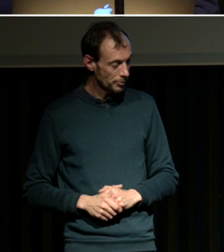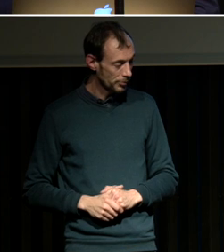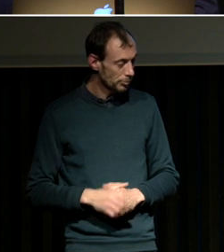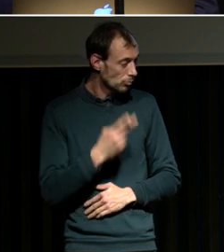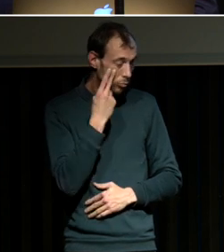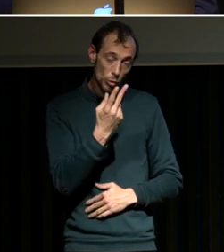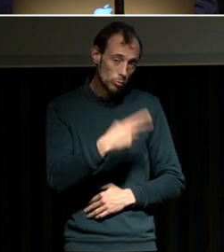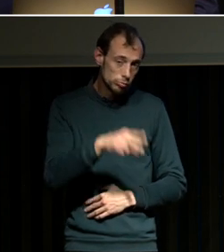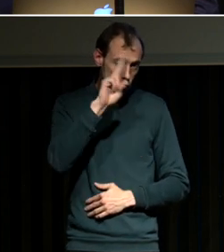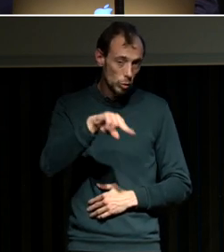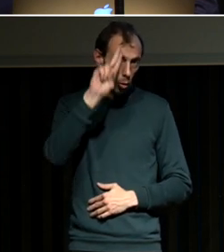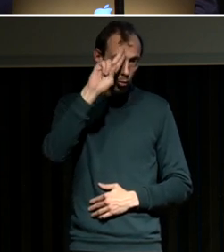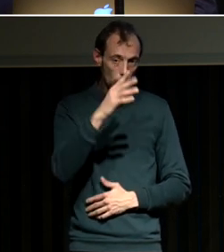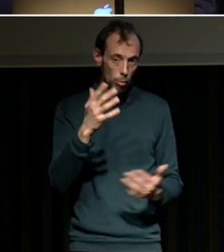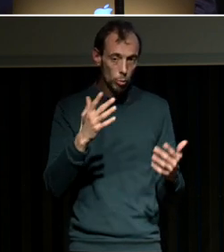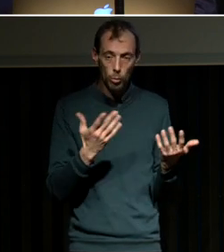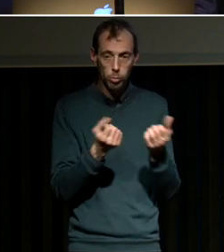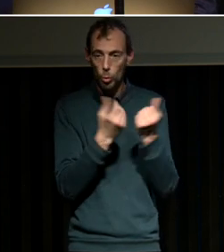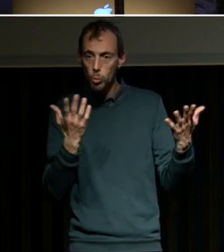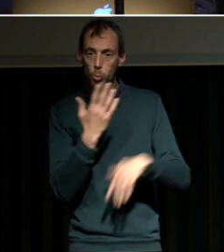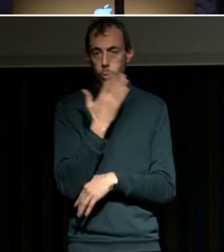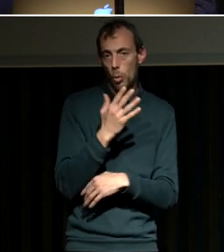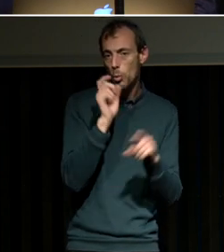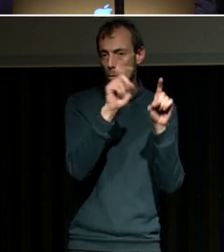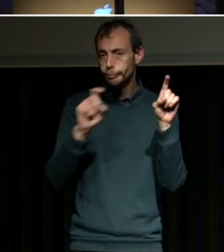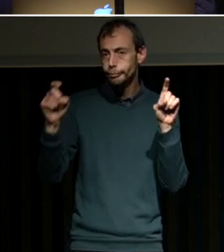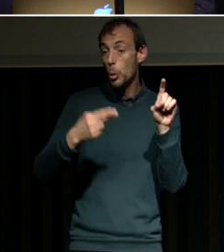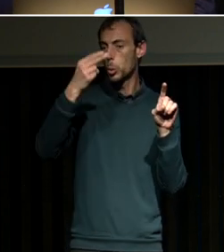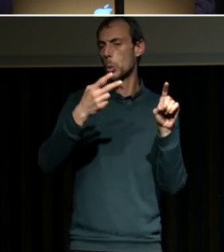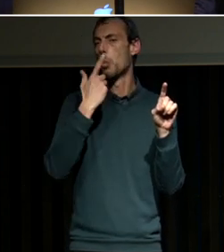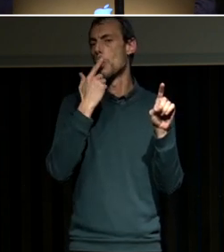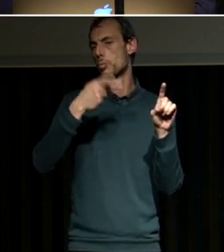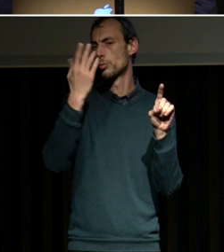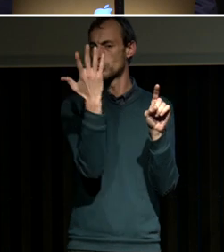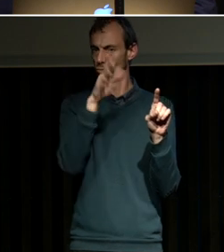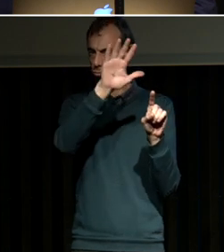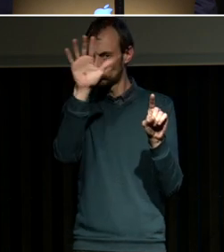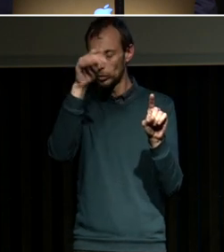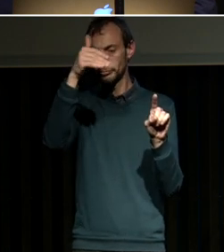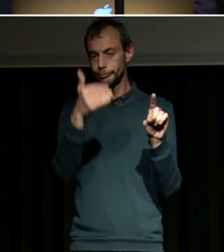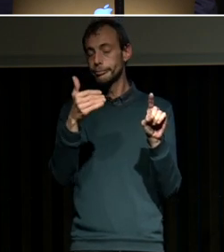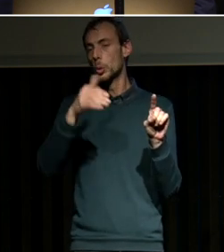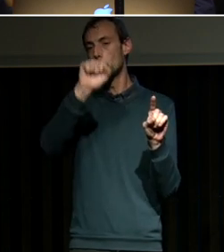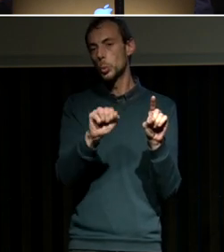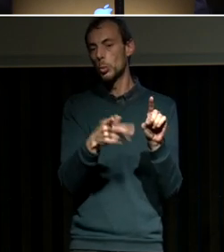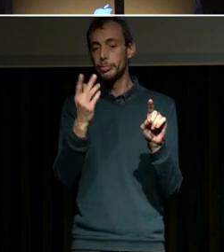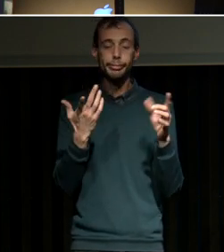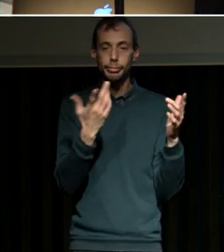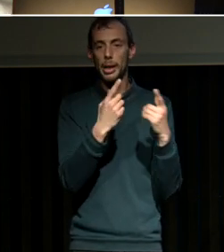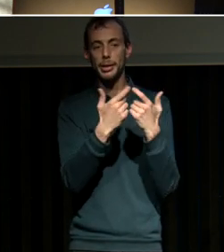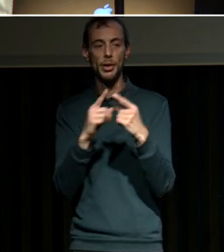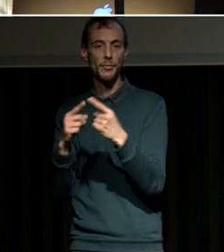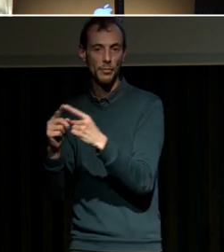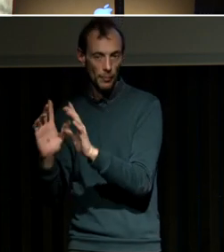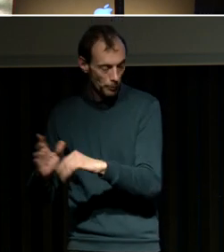un patchwork de différentes couleurs, avec beaucoup de rouge au nord et des patchwork de couleurs au sud. Alors, si je vous